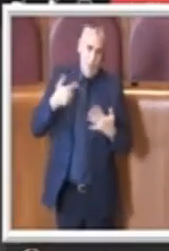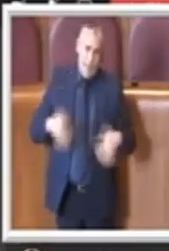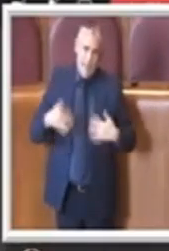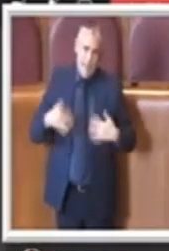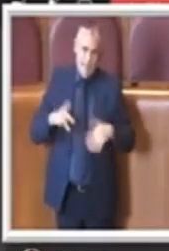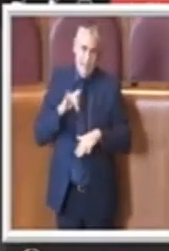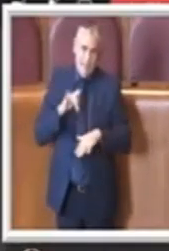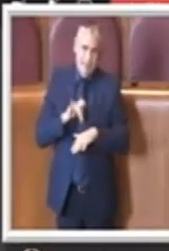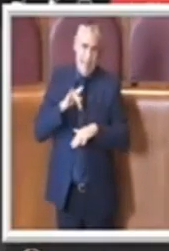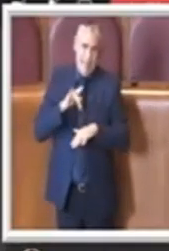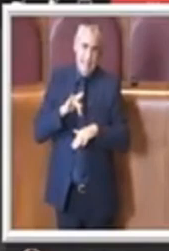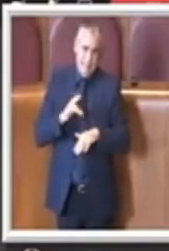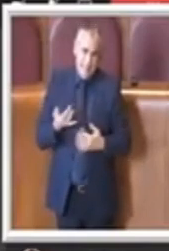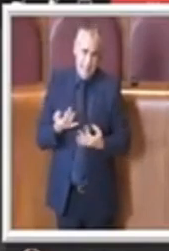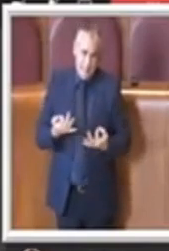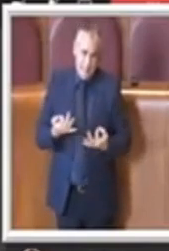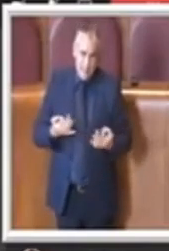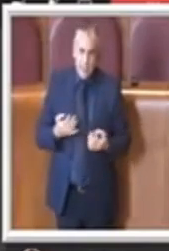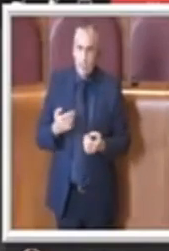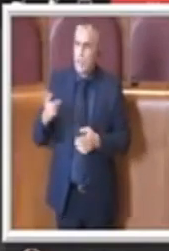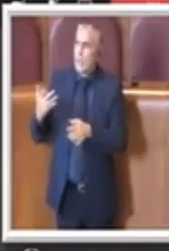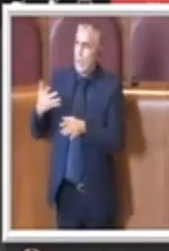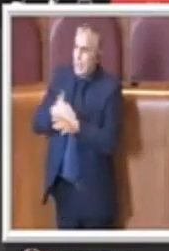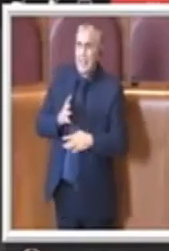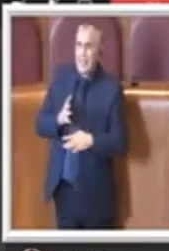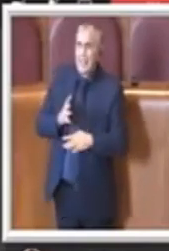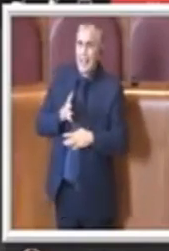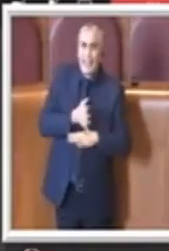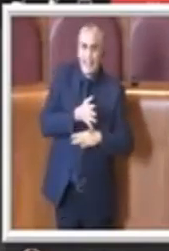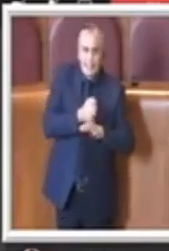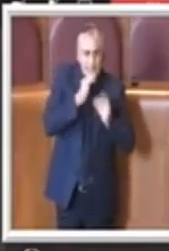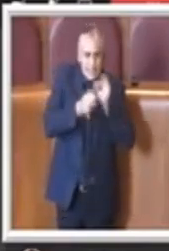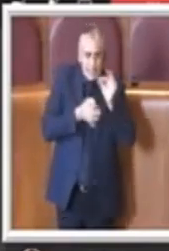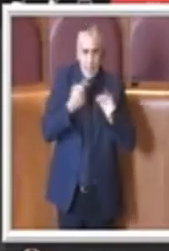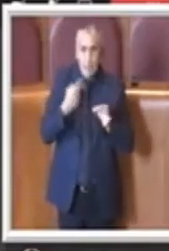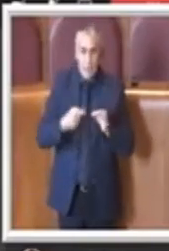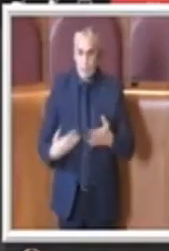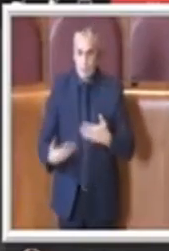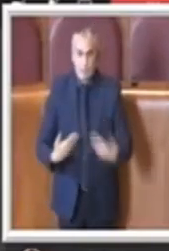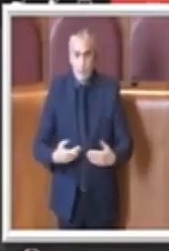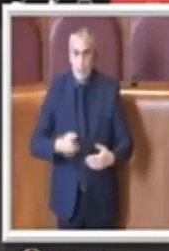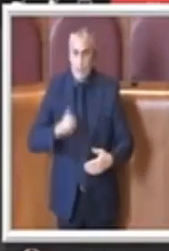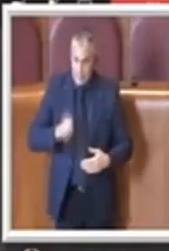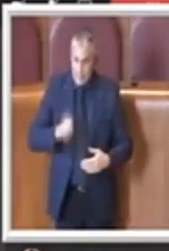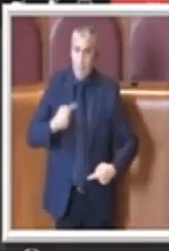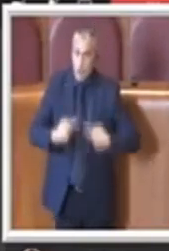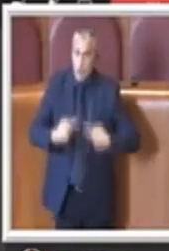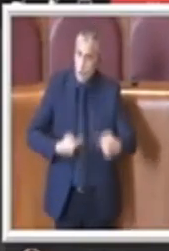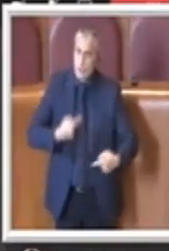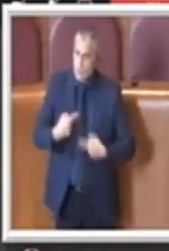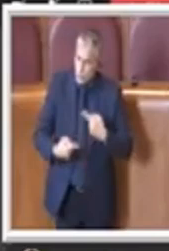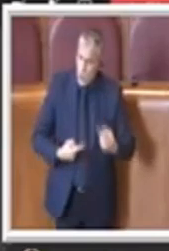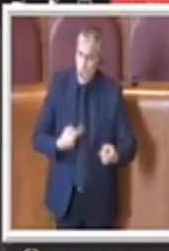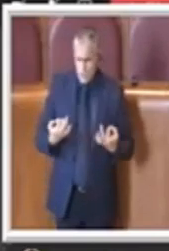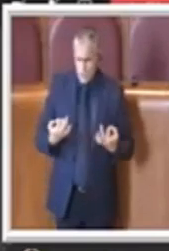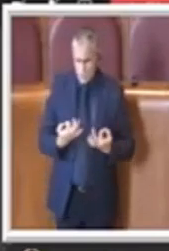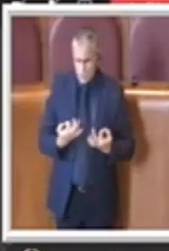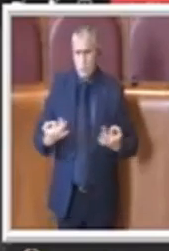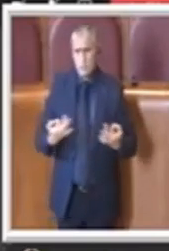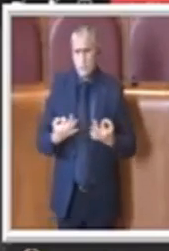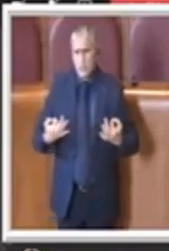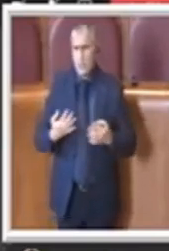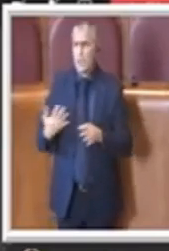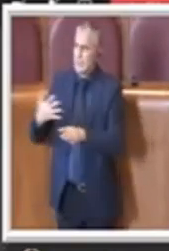tutti gli interventi per premere il più possibile per continuare su questa strada sono tutti